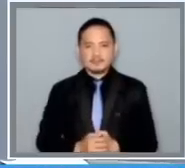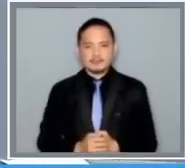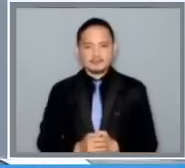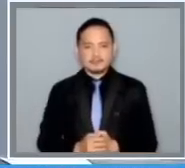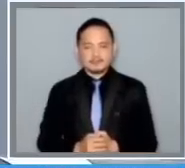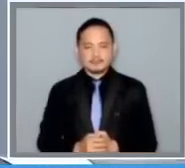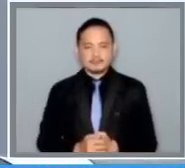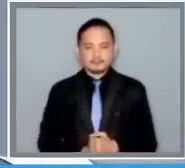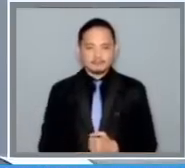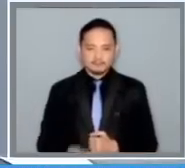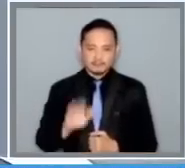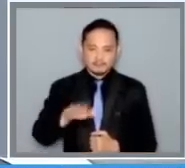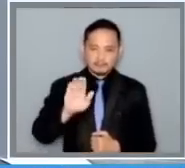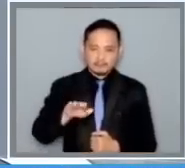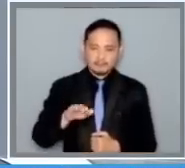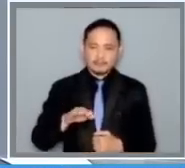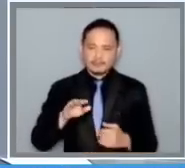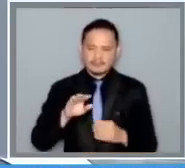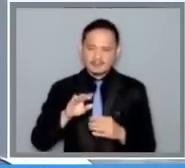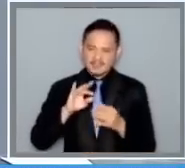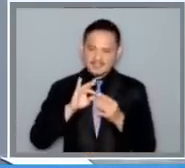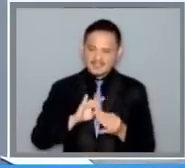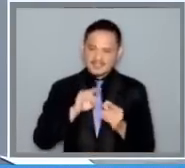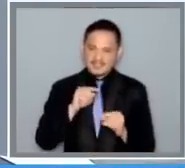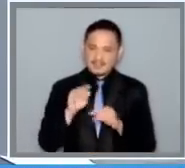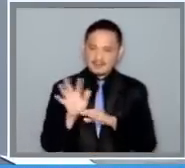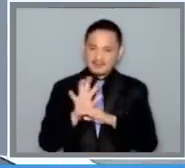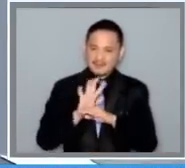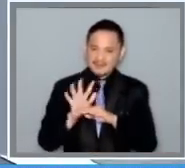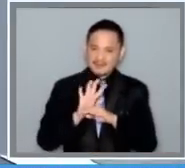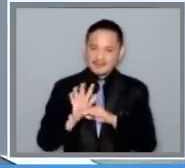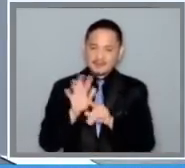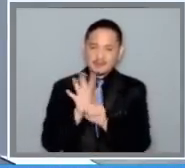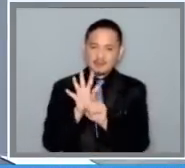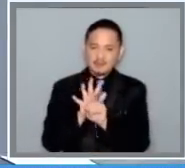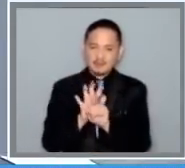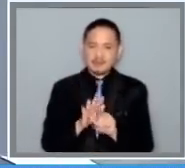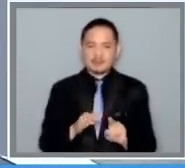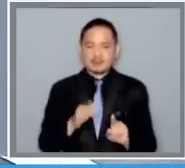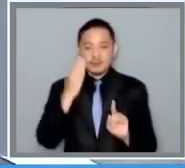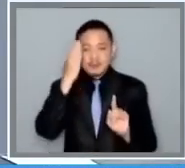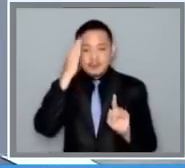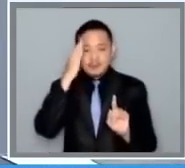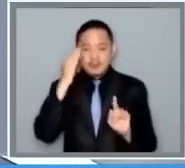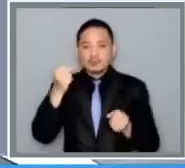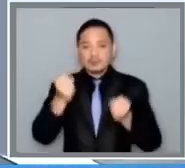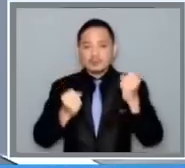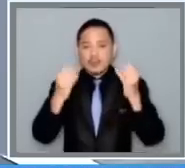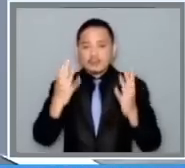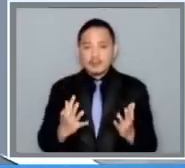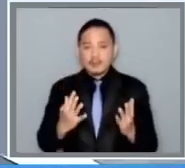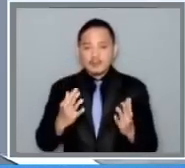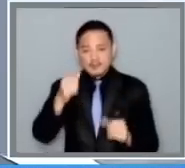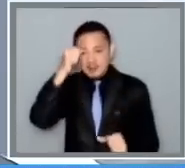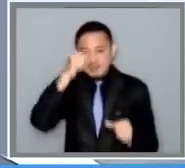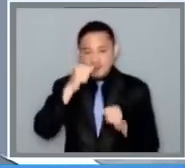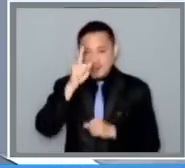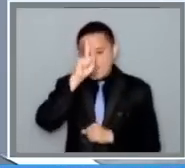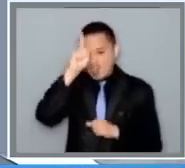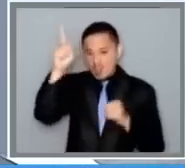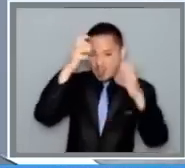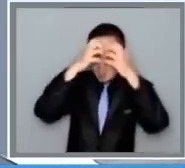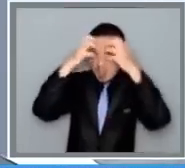Ito yung tungkol ho dun sa nag-viral na video kamakailan. Sinampahan na po ng reklamo ang driver na nahuli cam na naninigaw